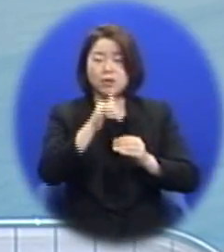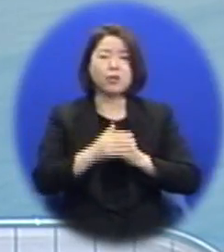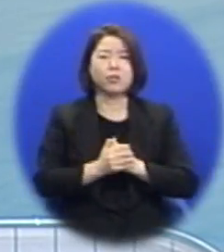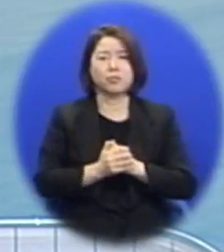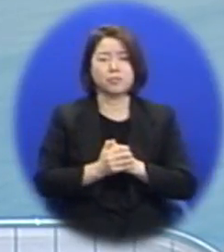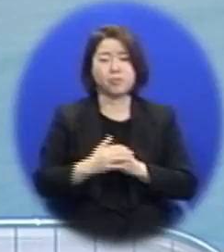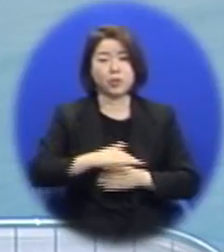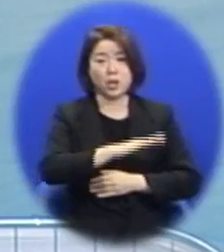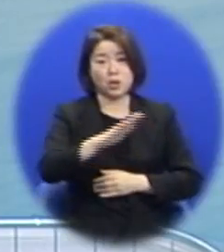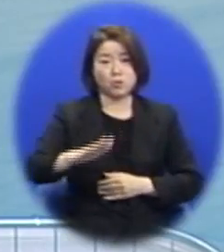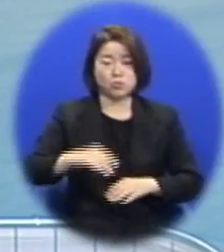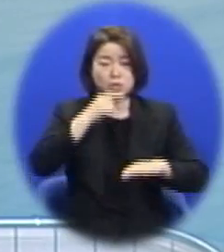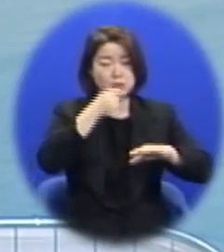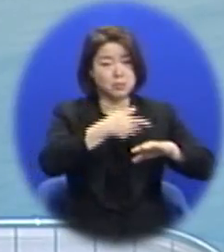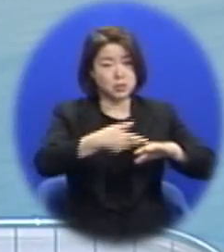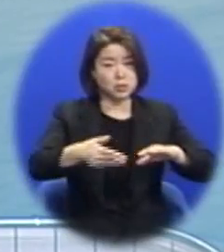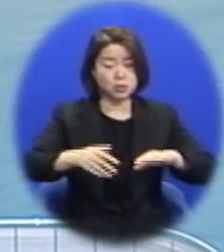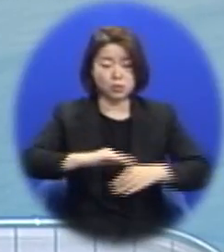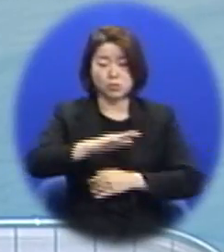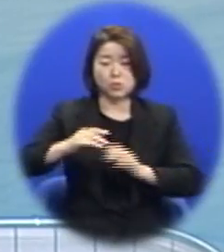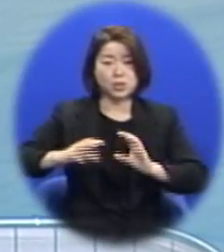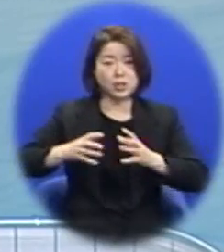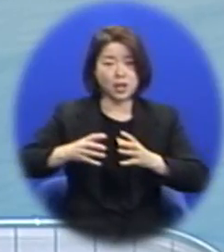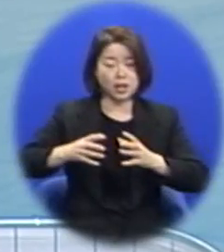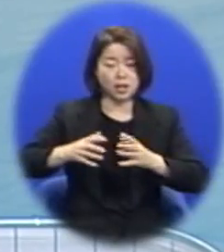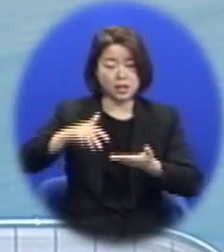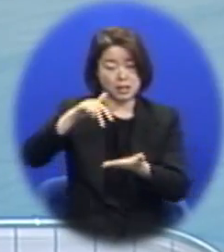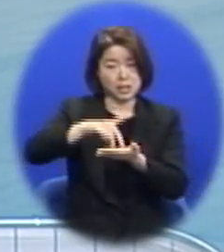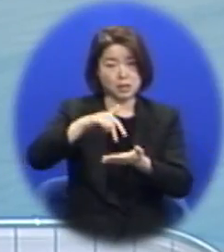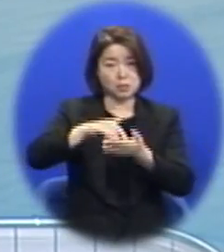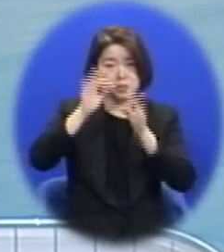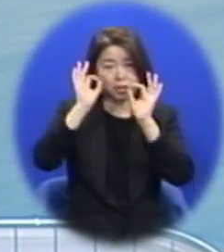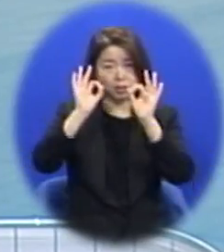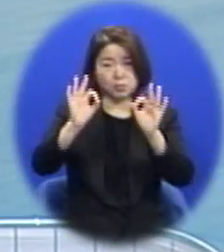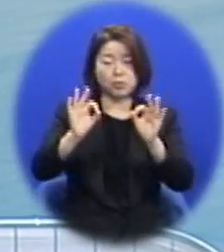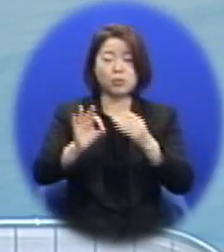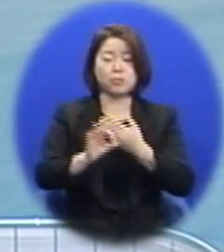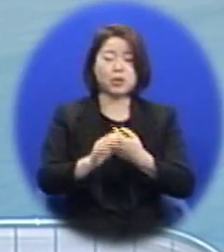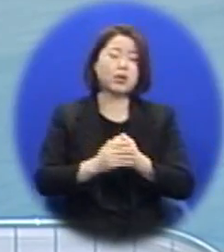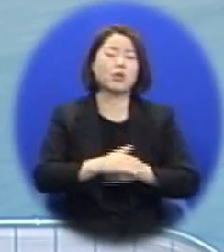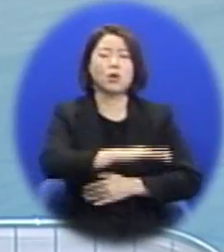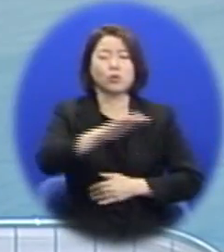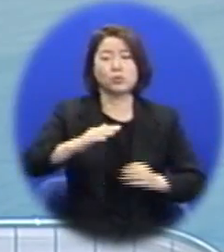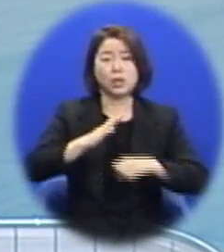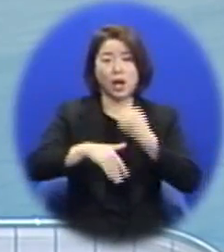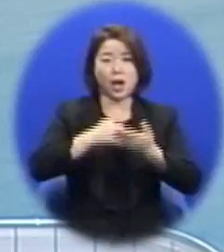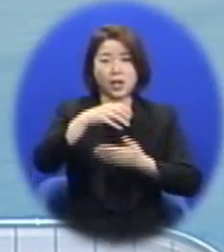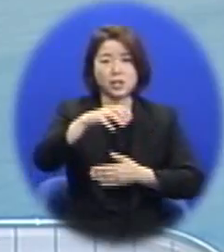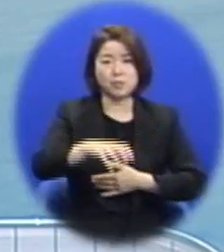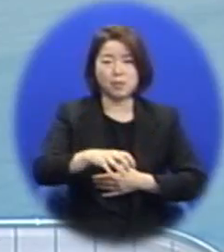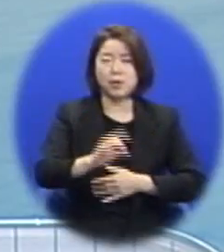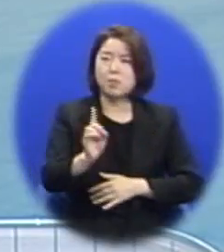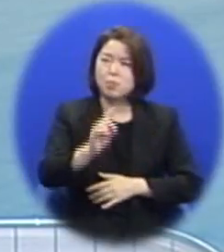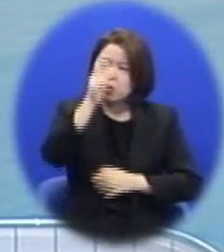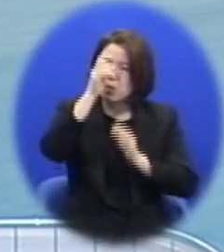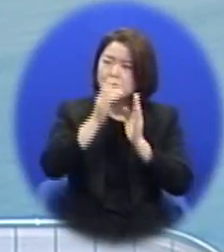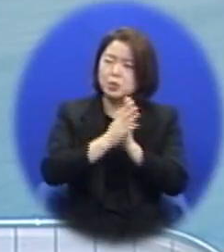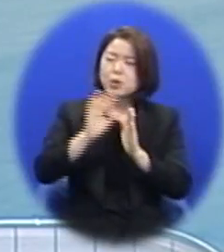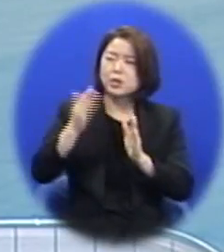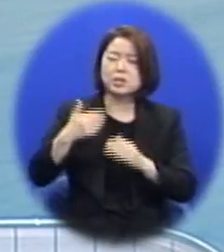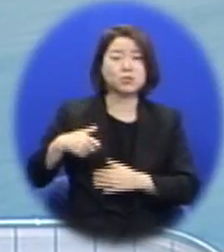사실 우리 민족과 우리나라의 그동안의 처신을 보면 우리가 하나님 앞에 뭘 기도해야 될지 모를